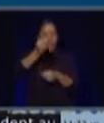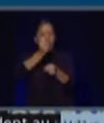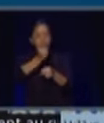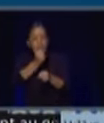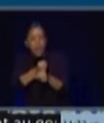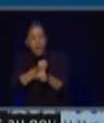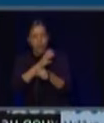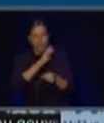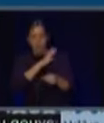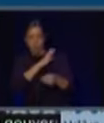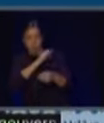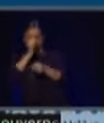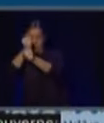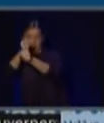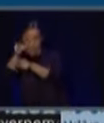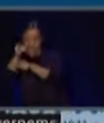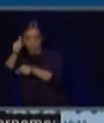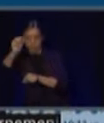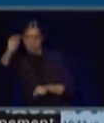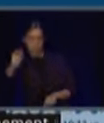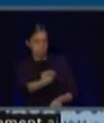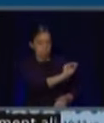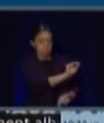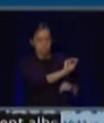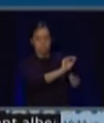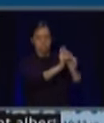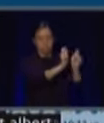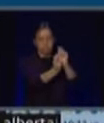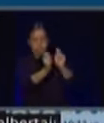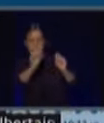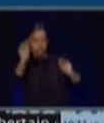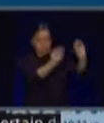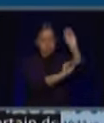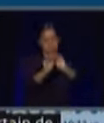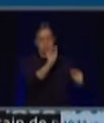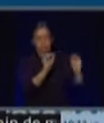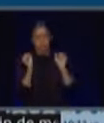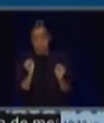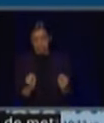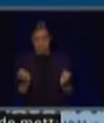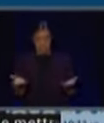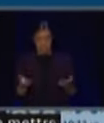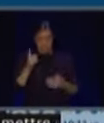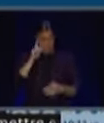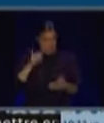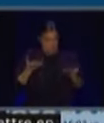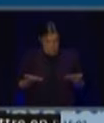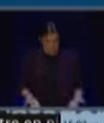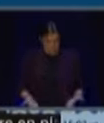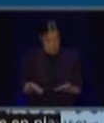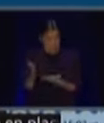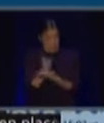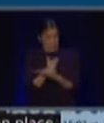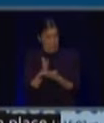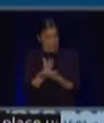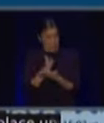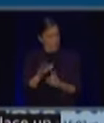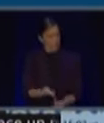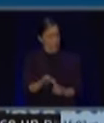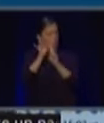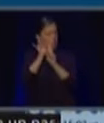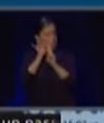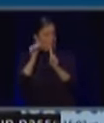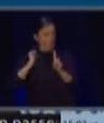regarder actuellement. C'est vraiment, là, pour notre gouvernement, une grande priorité, combler tous les postes d'infirmières dans le réseau de la santé.